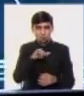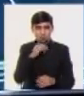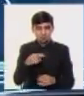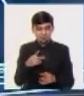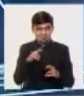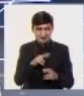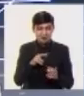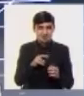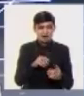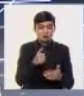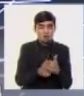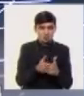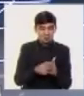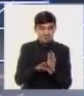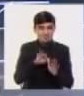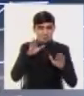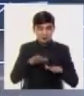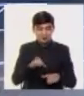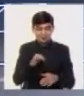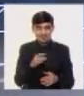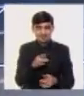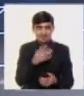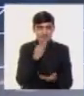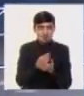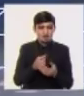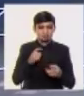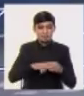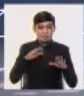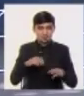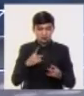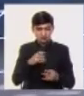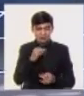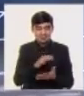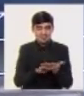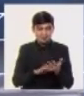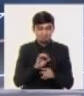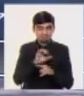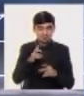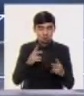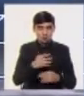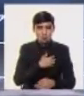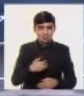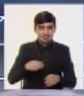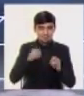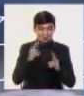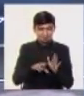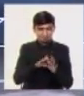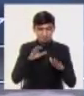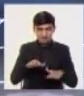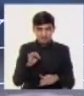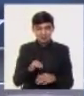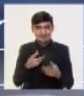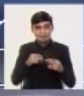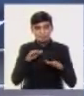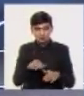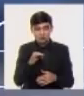для голосования на выборах не по месту регистрации. Для этого нужно написать заявление в избирательную комиссию по месту пребывания и